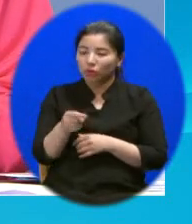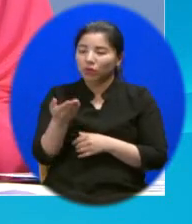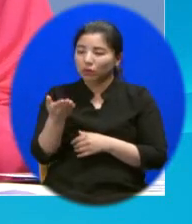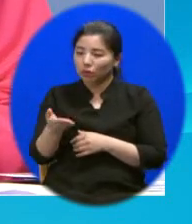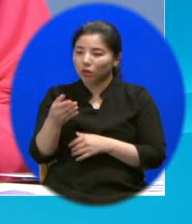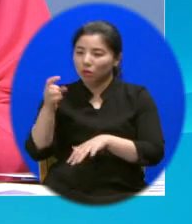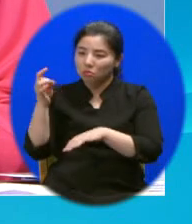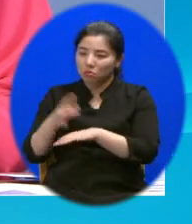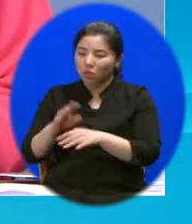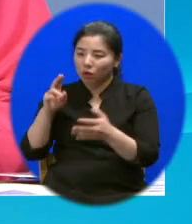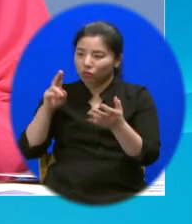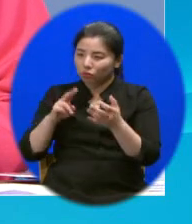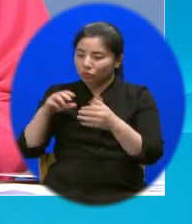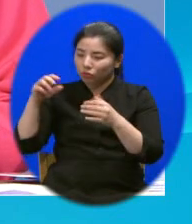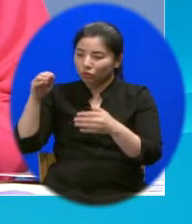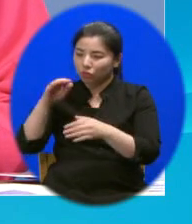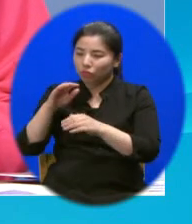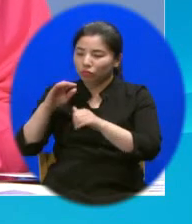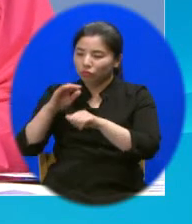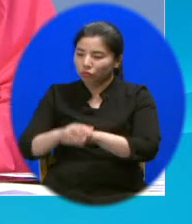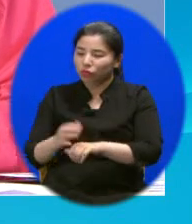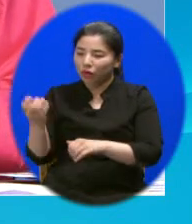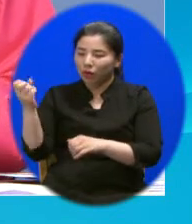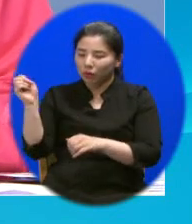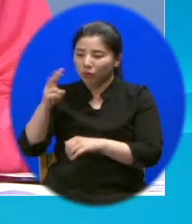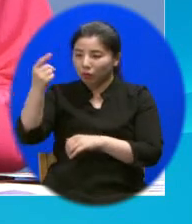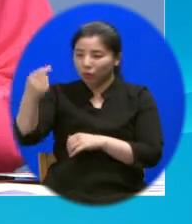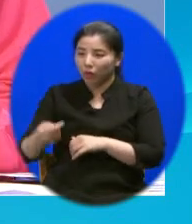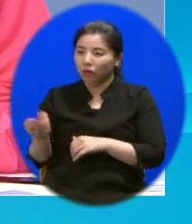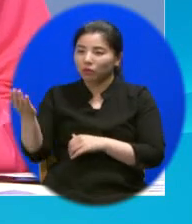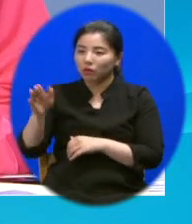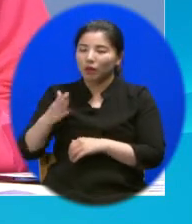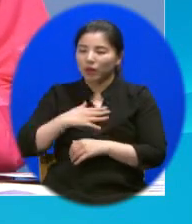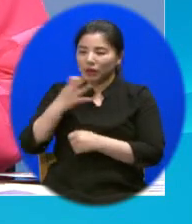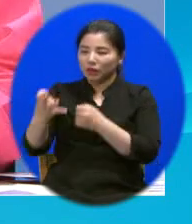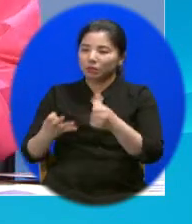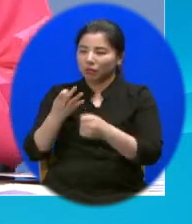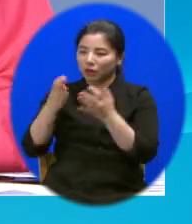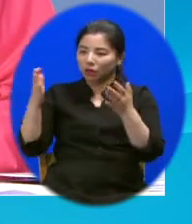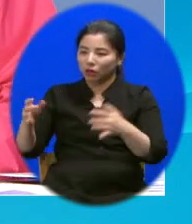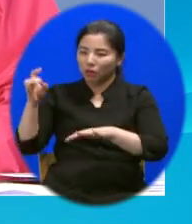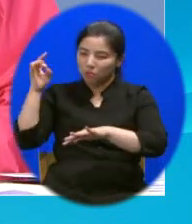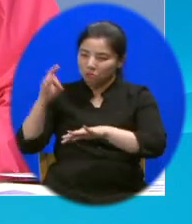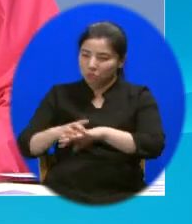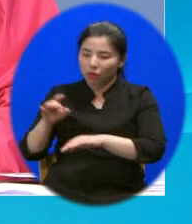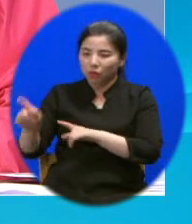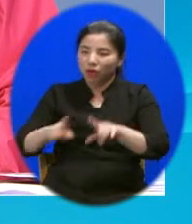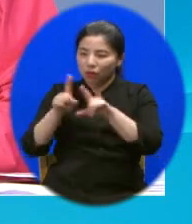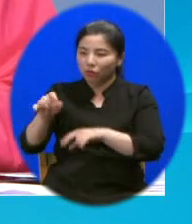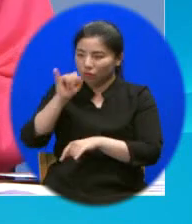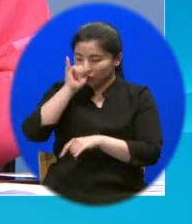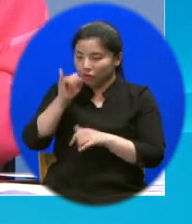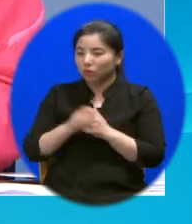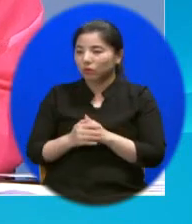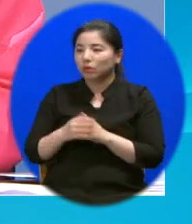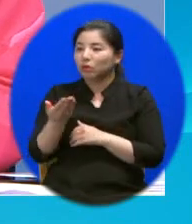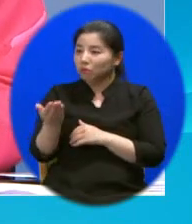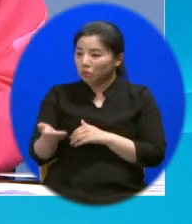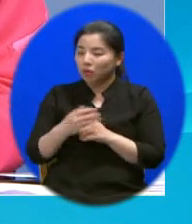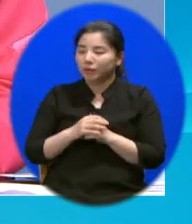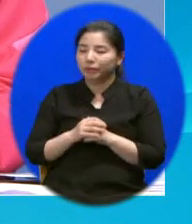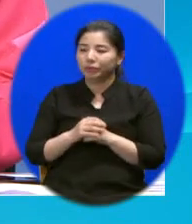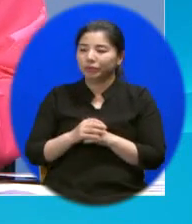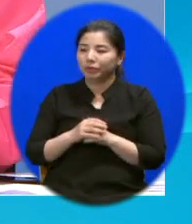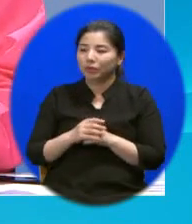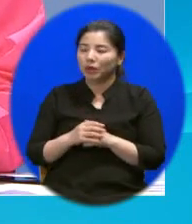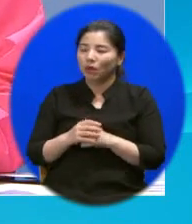각오로 게 내려 오셨다는 데 갑자기 내려 오셨는데 저는 14년 동안 여기 와서 지금 뼈를 묻으면서 살고 있는 사람이에요 우리 이모 서로 부